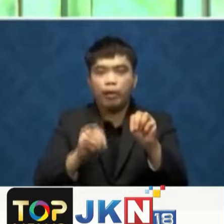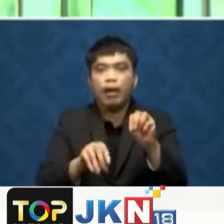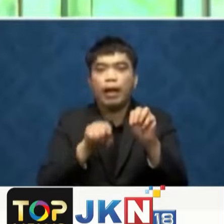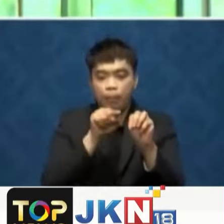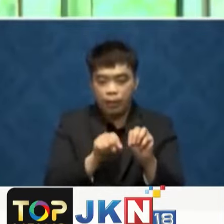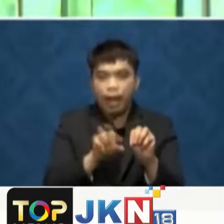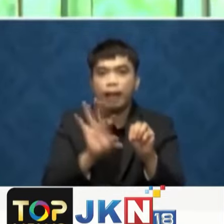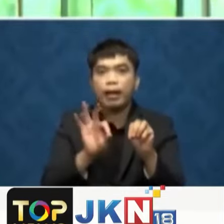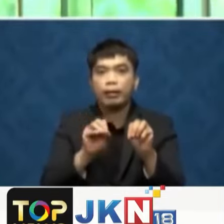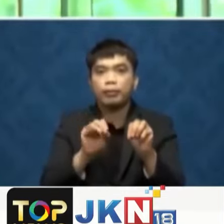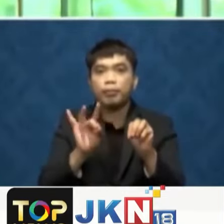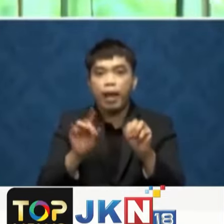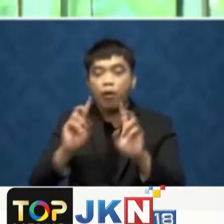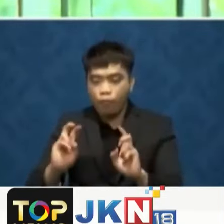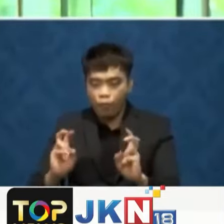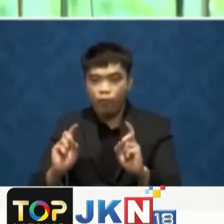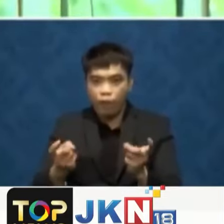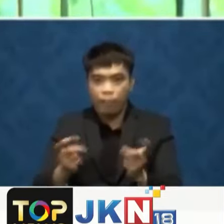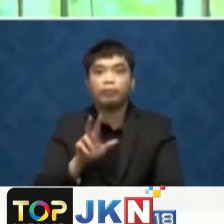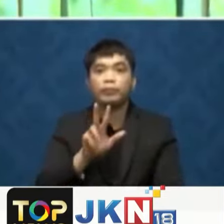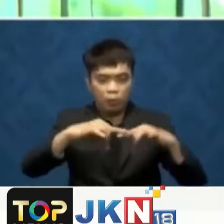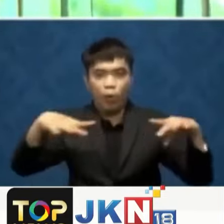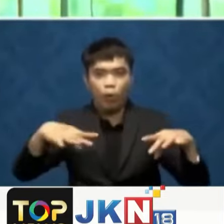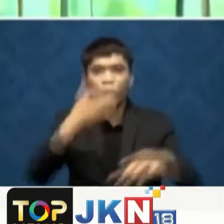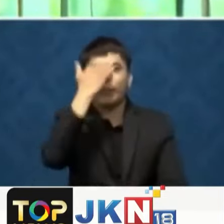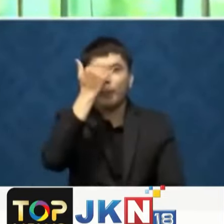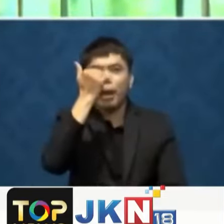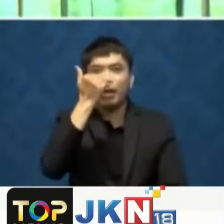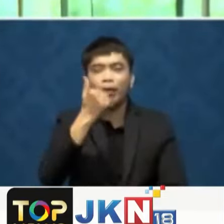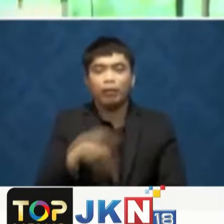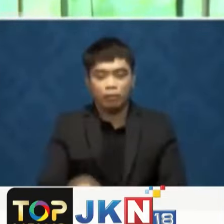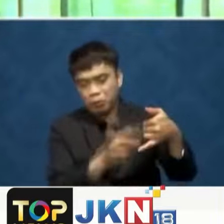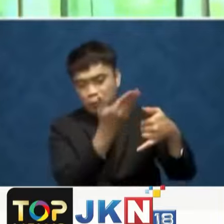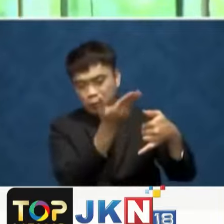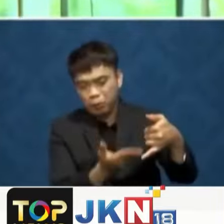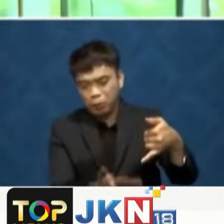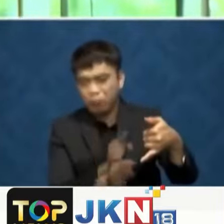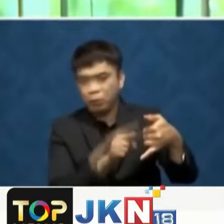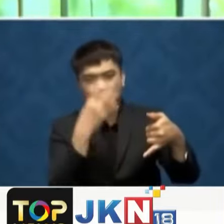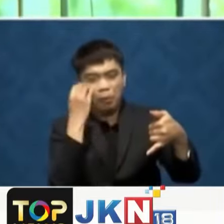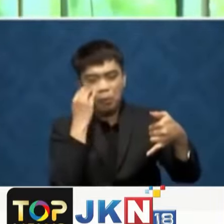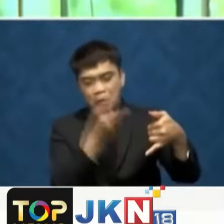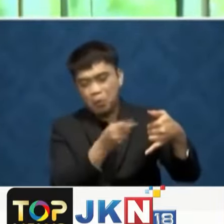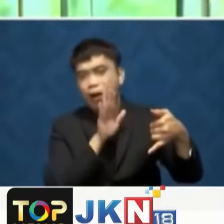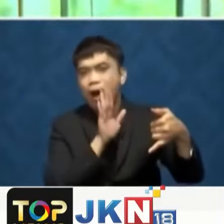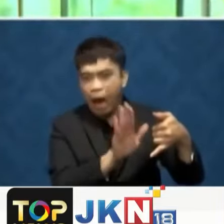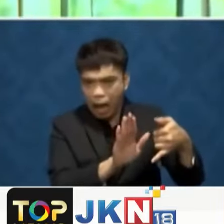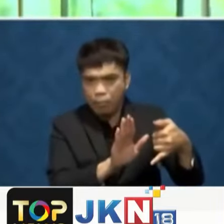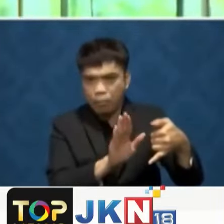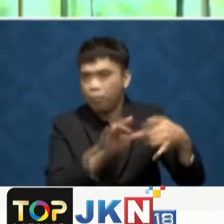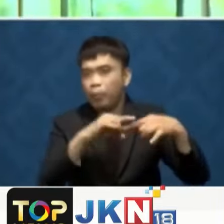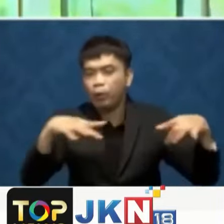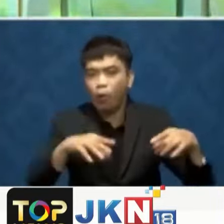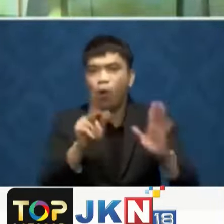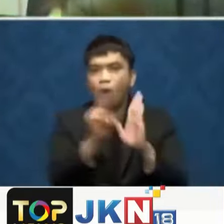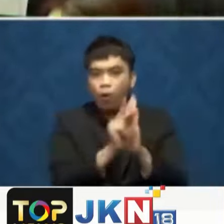แบบนี้ว่าหลังจากที่ศาลรัฐธรรมนูญเนี่ยรับคำร้องแล้วก็คาดว่าน่าจะไม่เกิน3เดือนน่าจะมีการนัดอ่านคำ